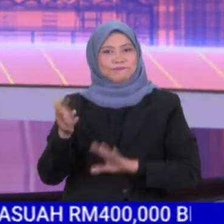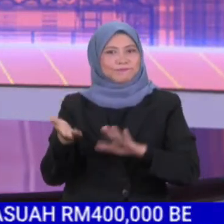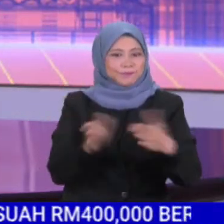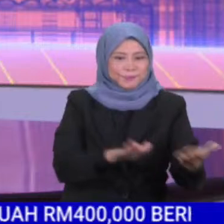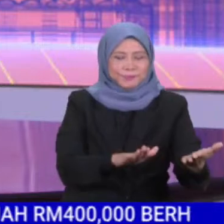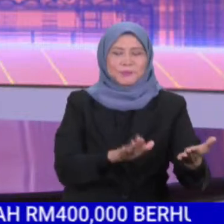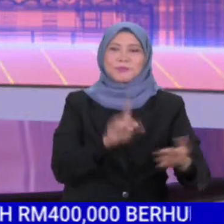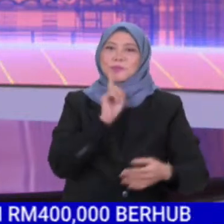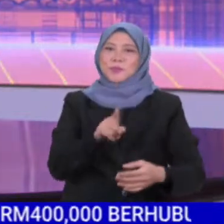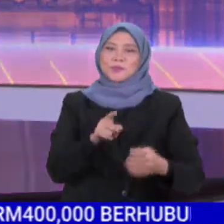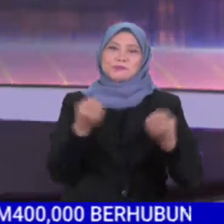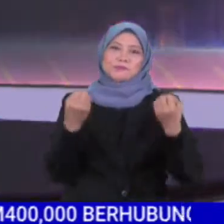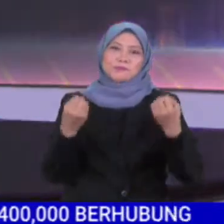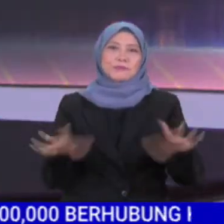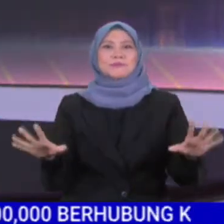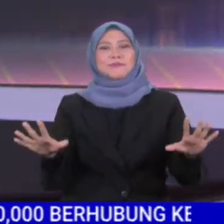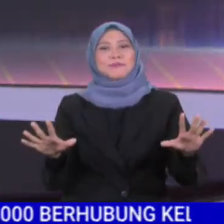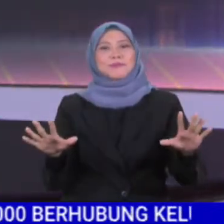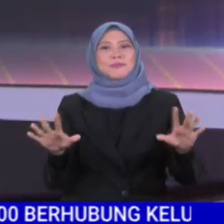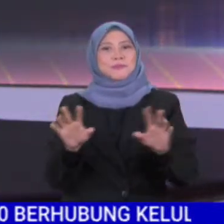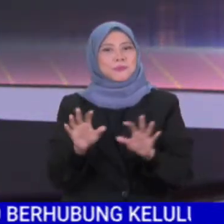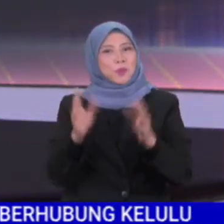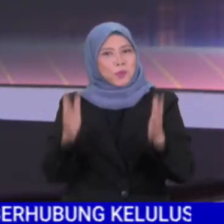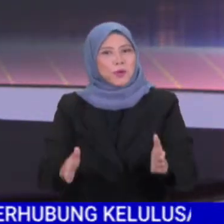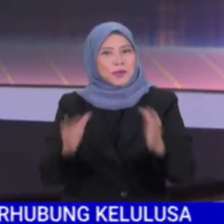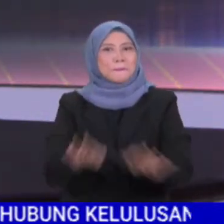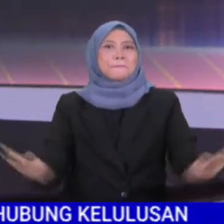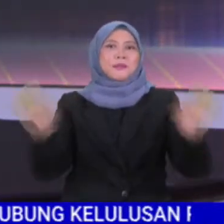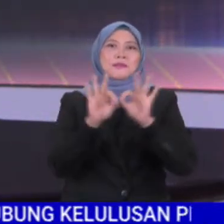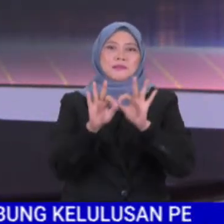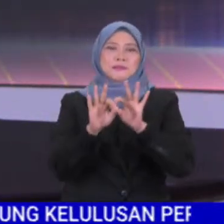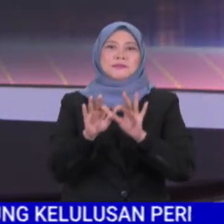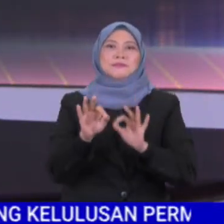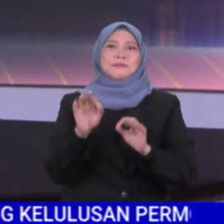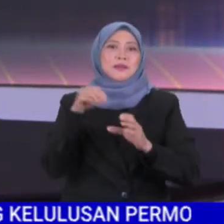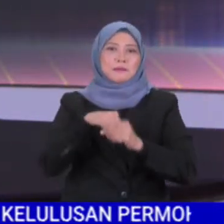Seri Ismail Sabri turut menganggap mendiang seorang pemimpin yang hebat.